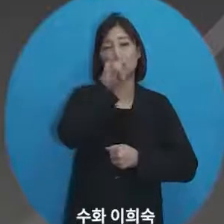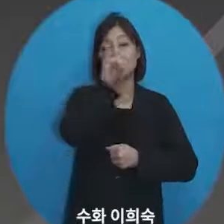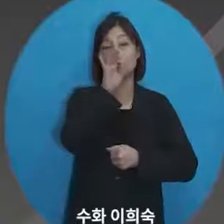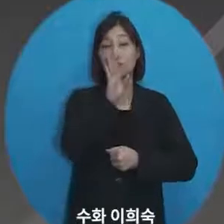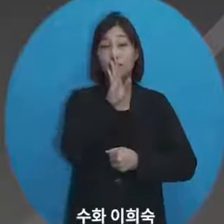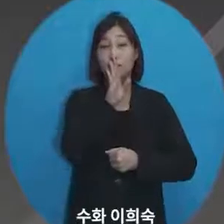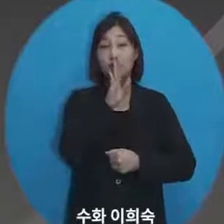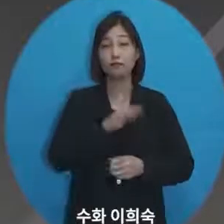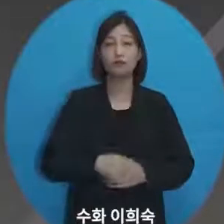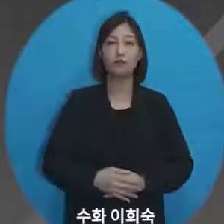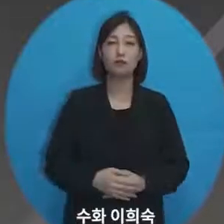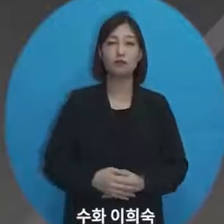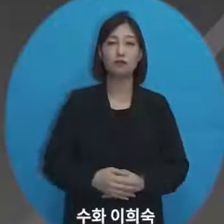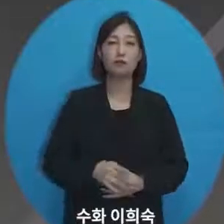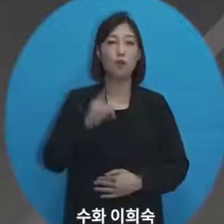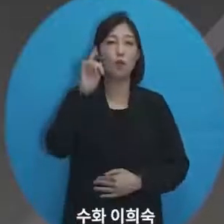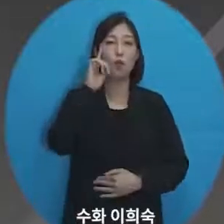있습니다.